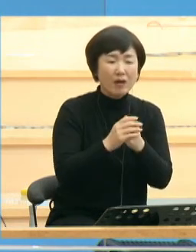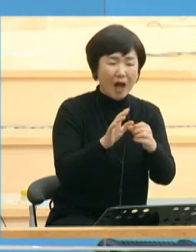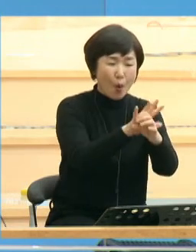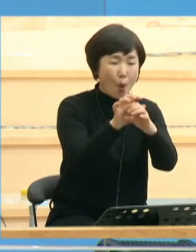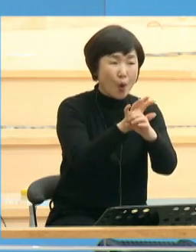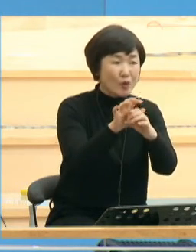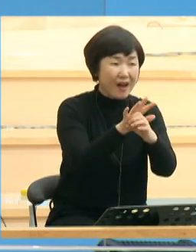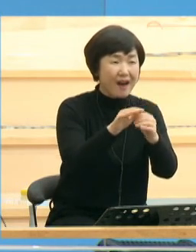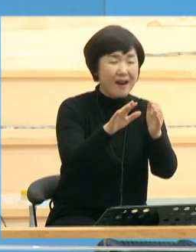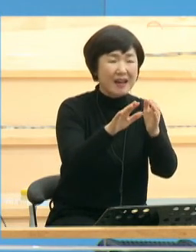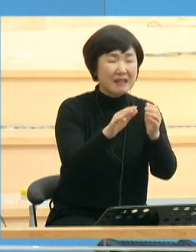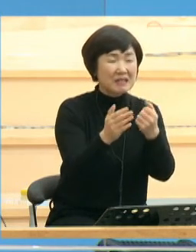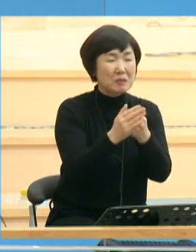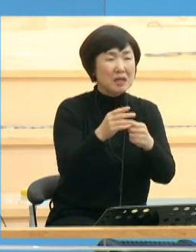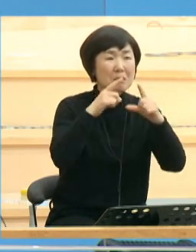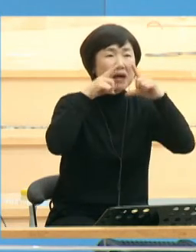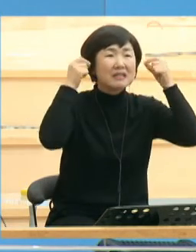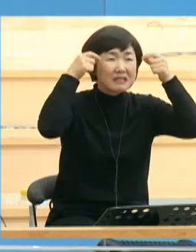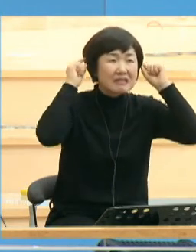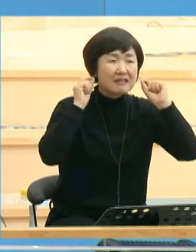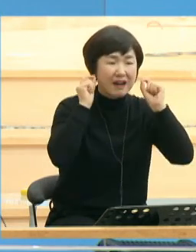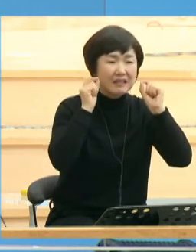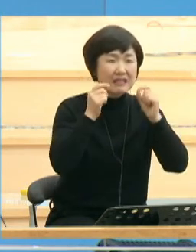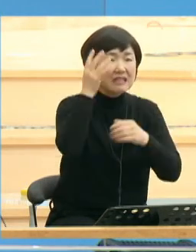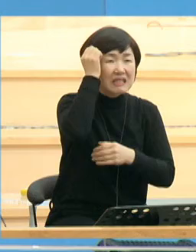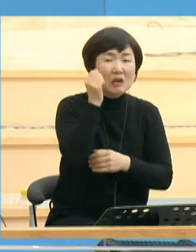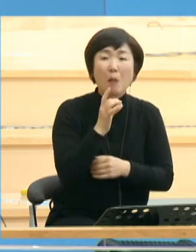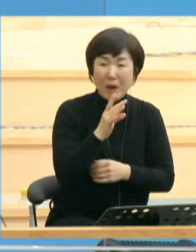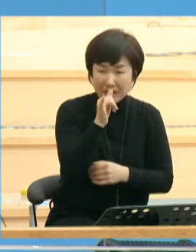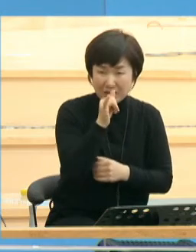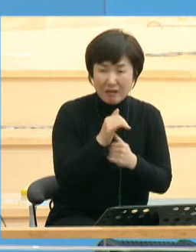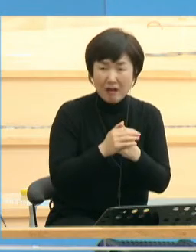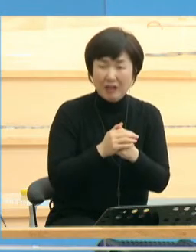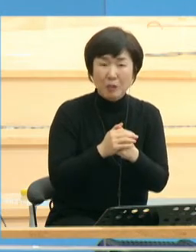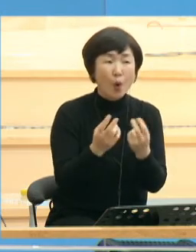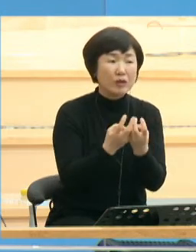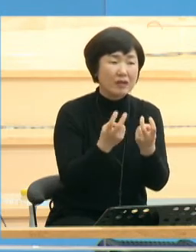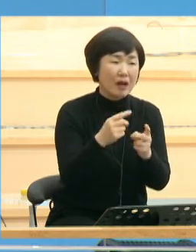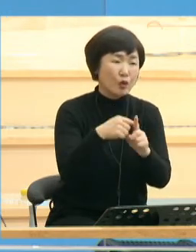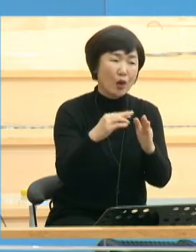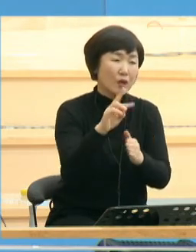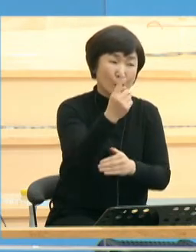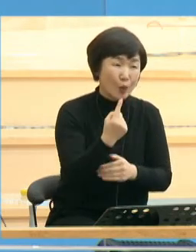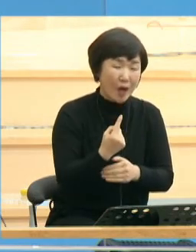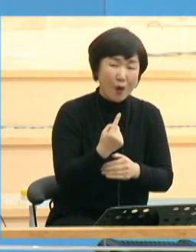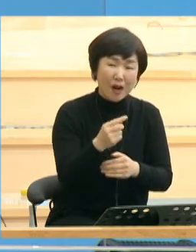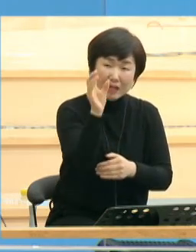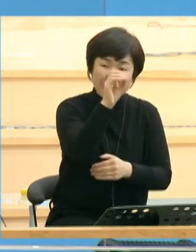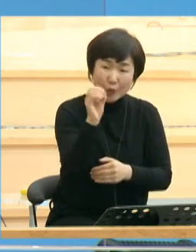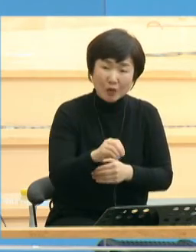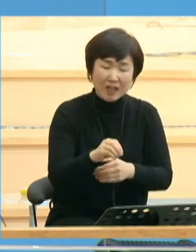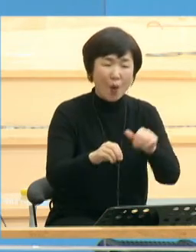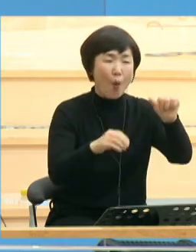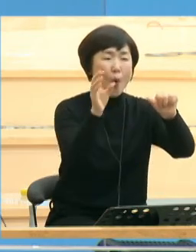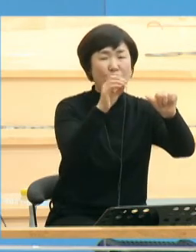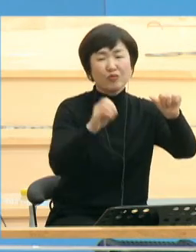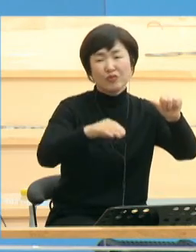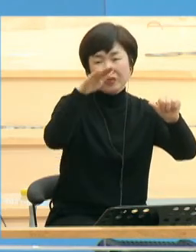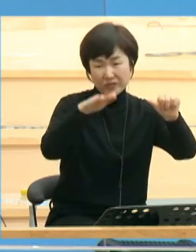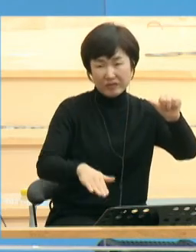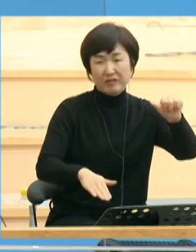마스크 쓴 기억 밖에 없어요 그럼 어떡해요 회주 유리 5% 미만으로 떨어지죠